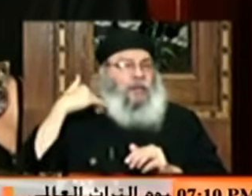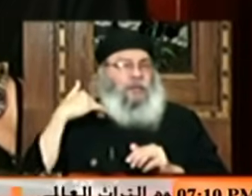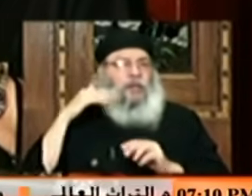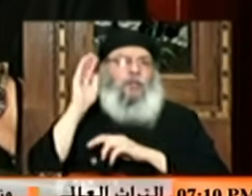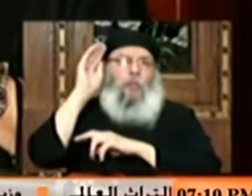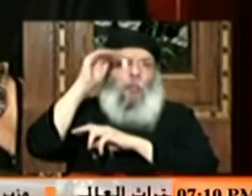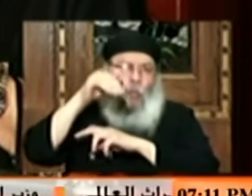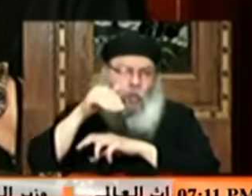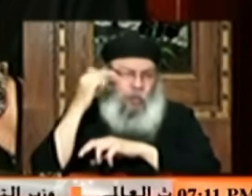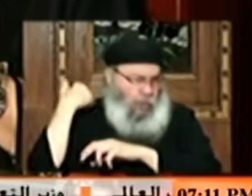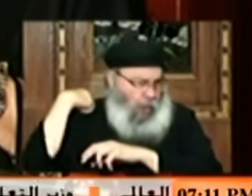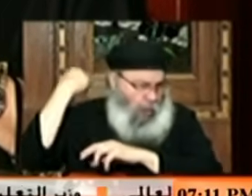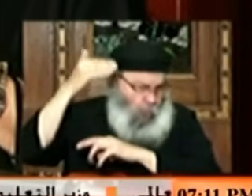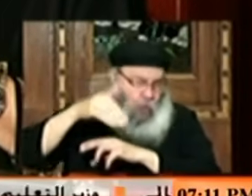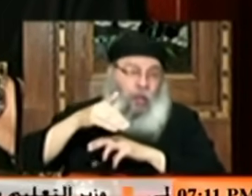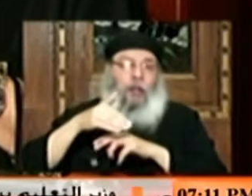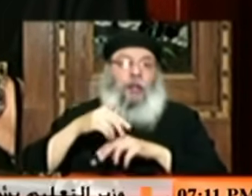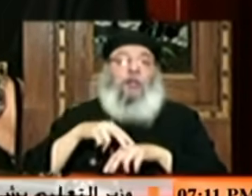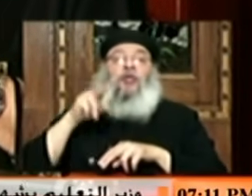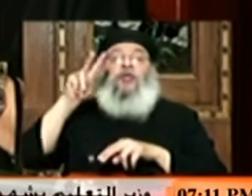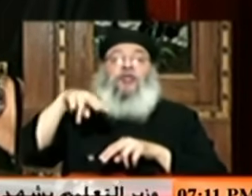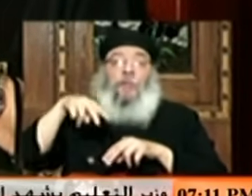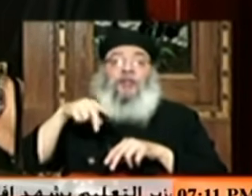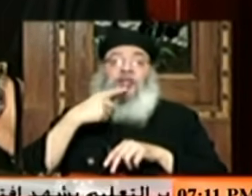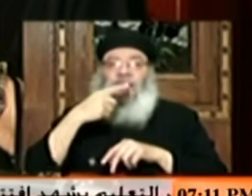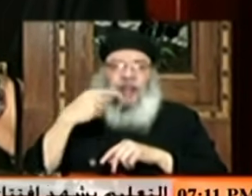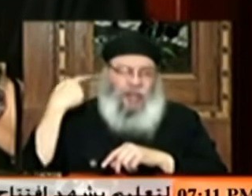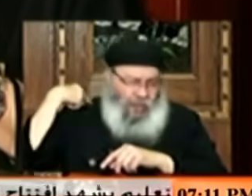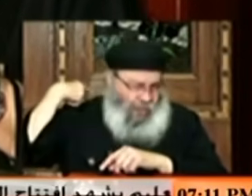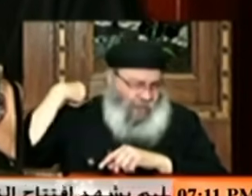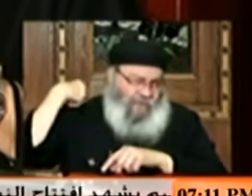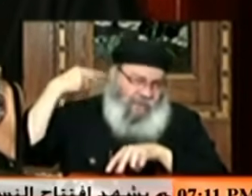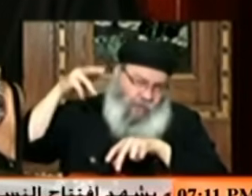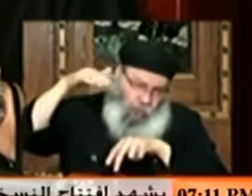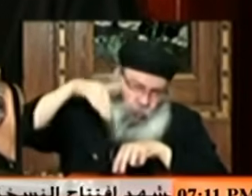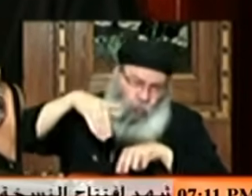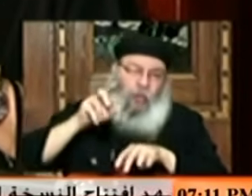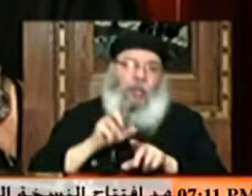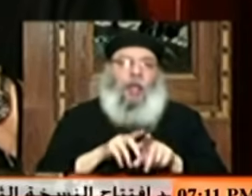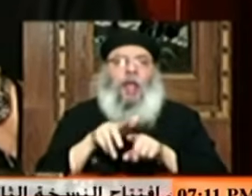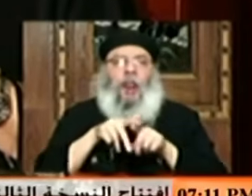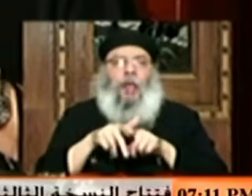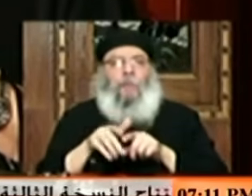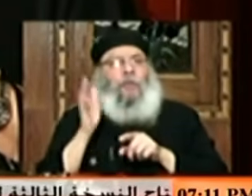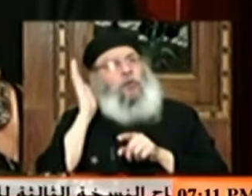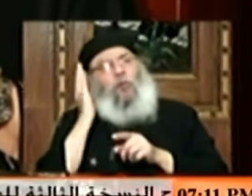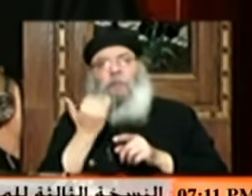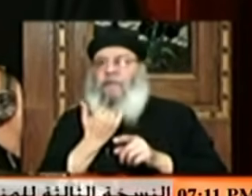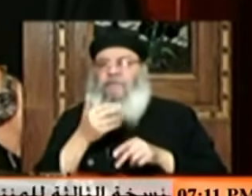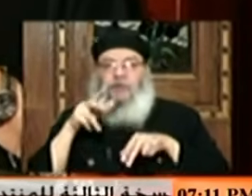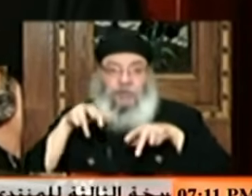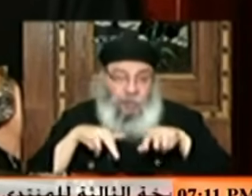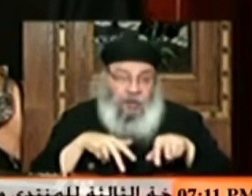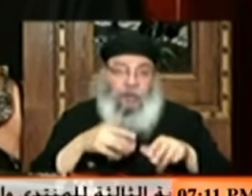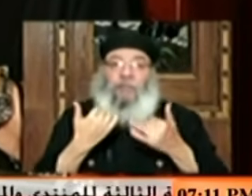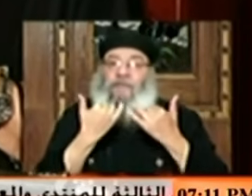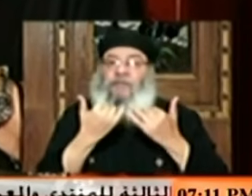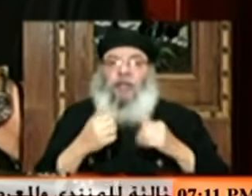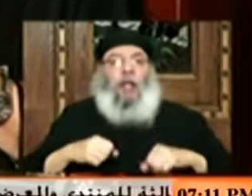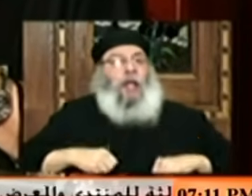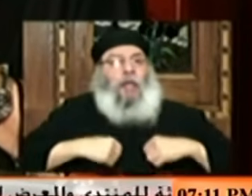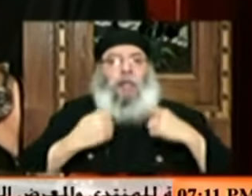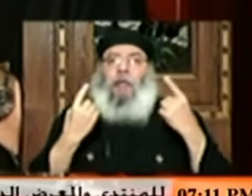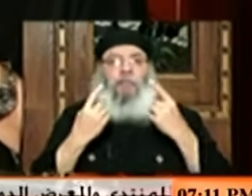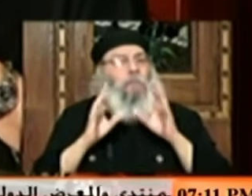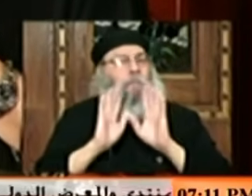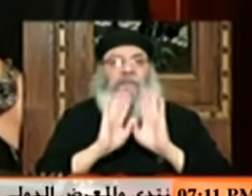ها 18 سنه في الانحناء وفي الالم ماكش تعرف تنام تعرفش تمشي ما تعرفش تمارس